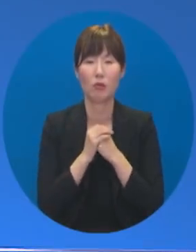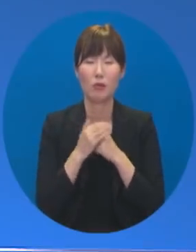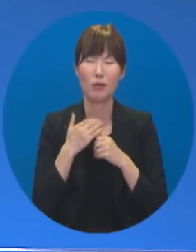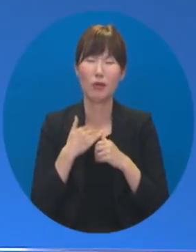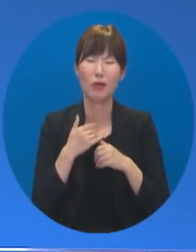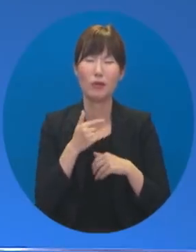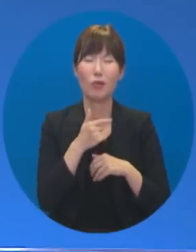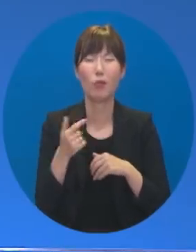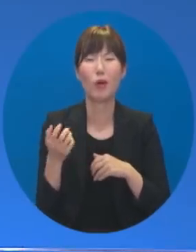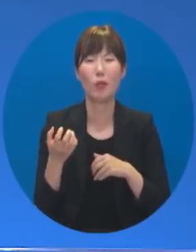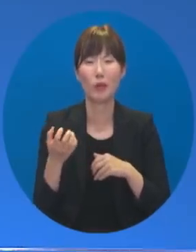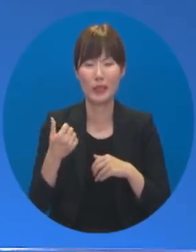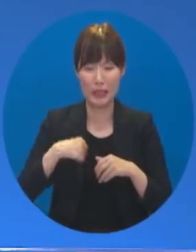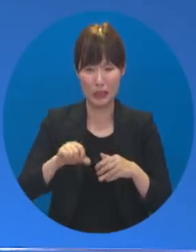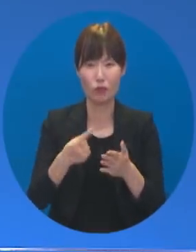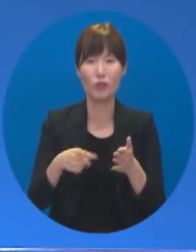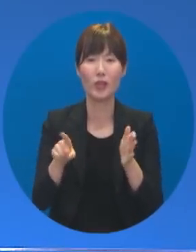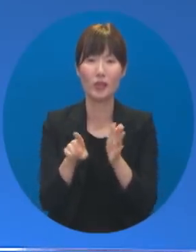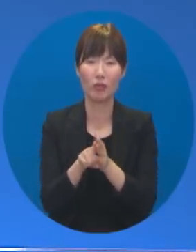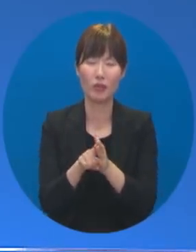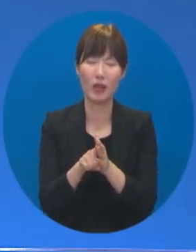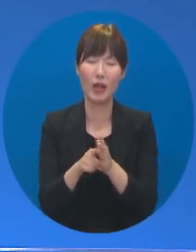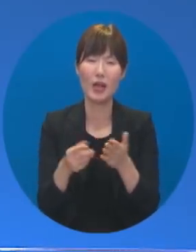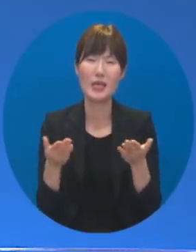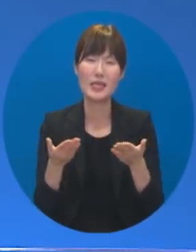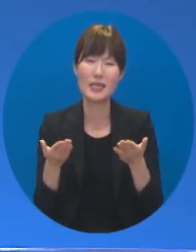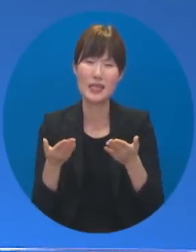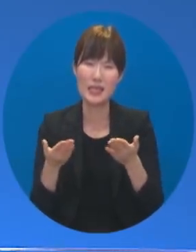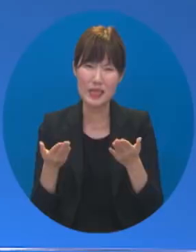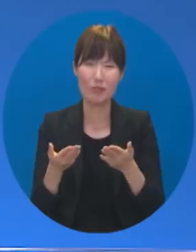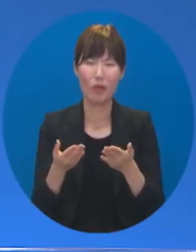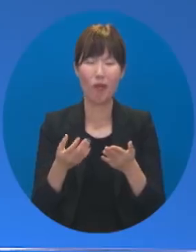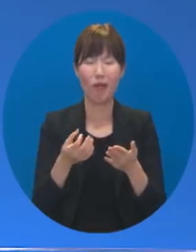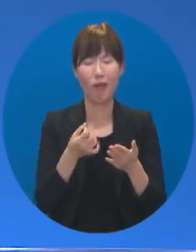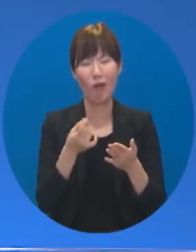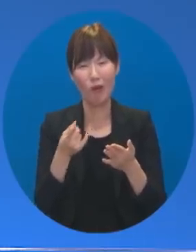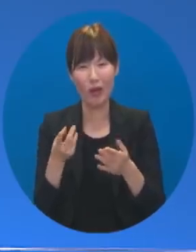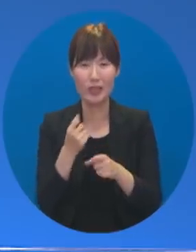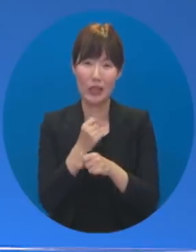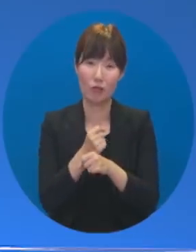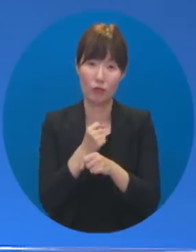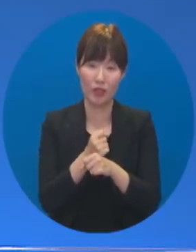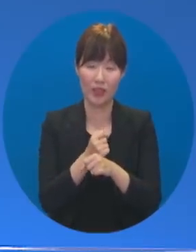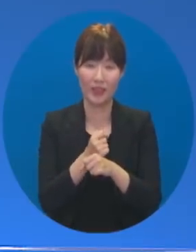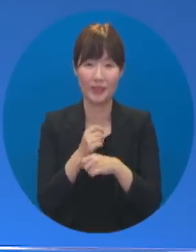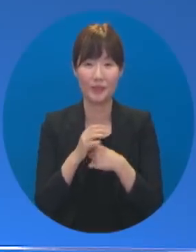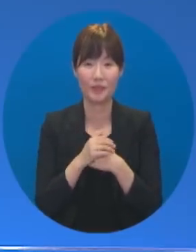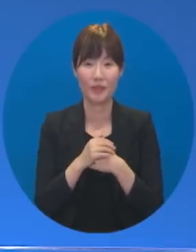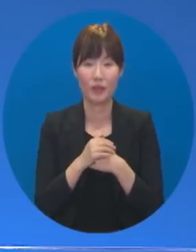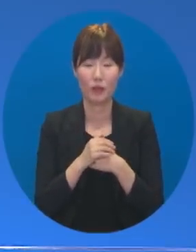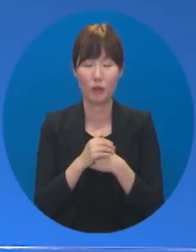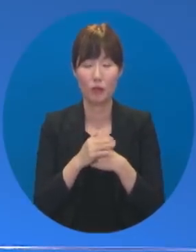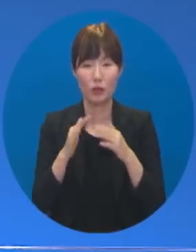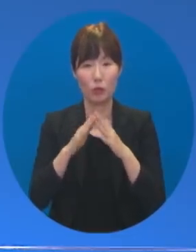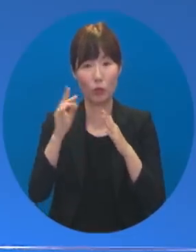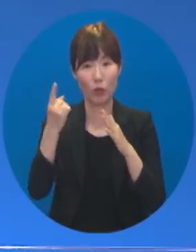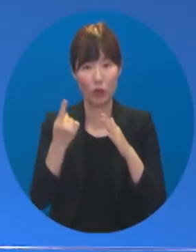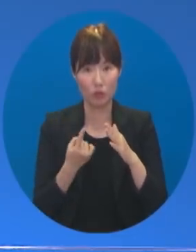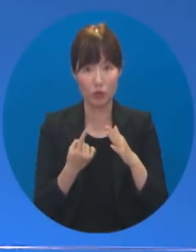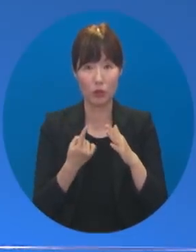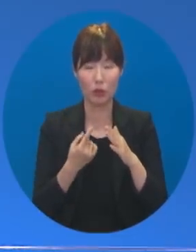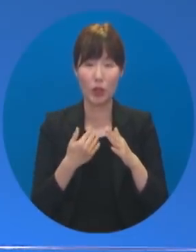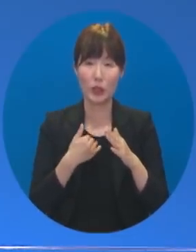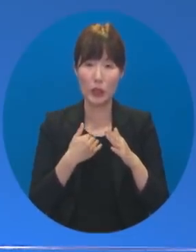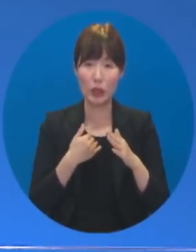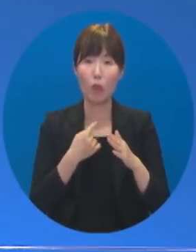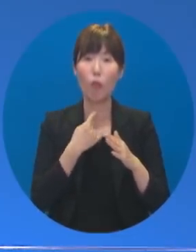위해서 별걸 다 하는구나. 예, 그러면서 집에 왔는데 목이 마르더라고요. 배에 힘을 줄